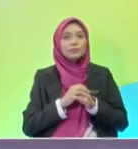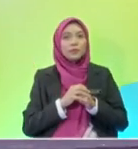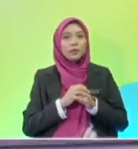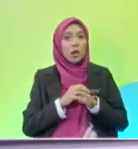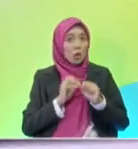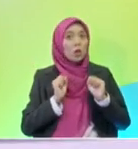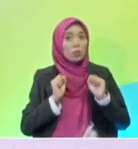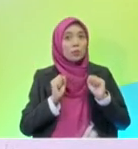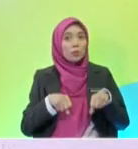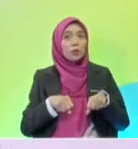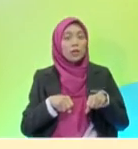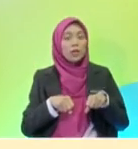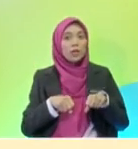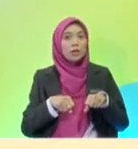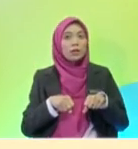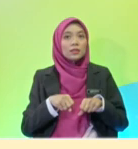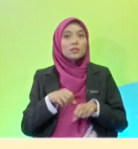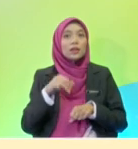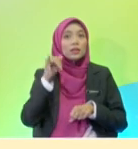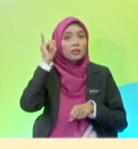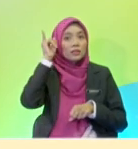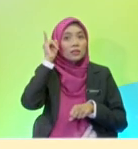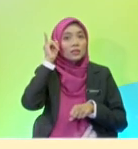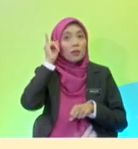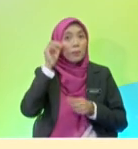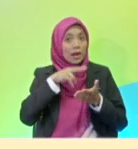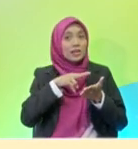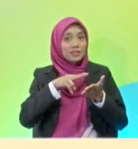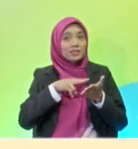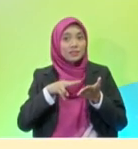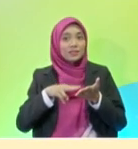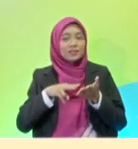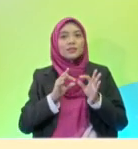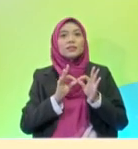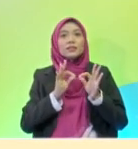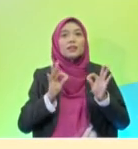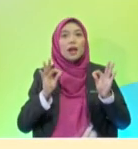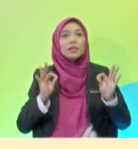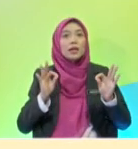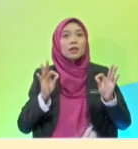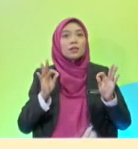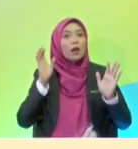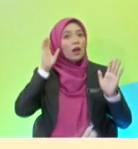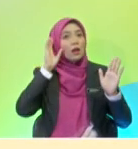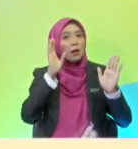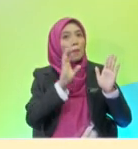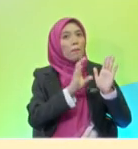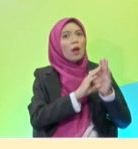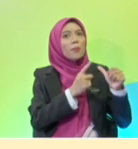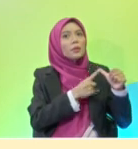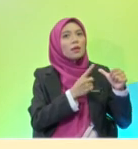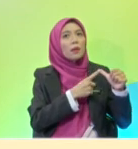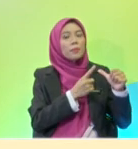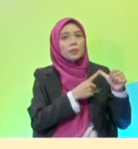minta intisa dulu ikhtisar Oke Ayo pertama yaitu gambar murid bermain apel